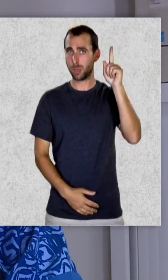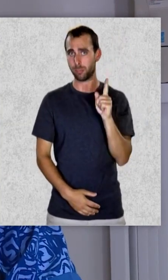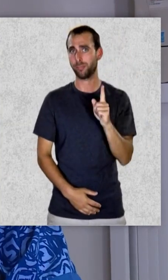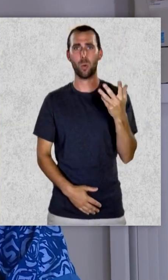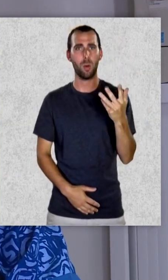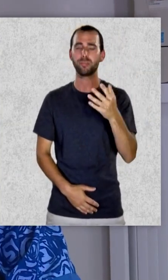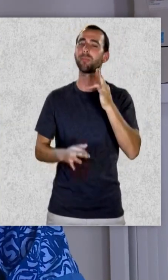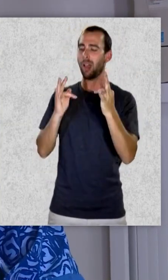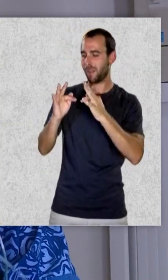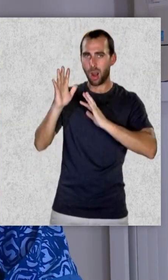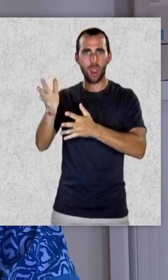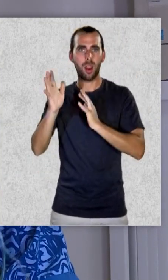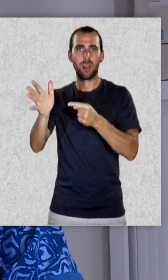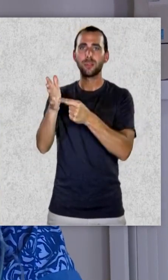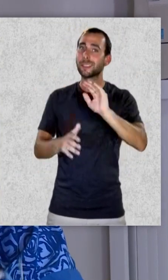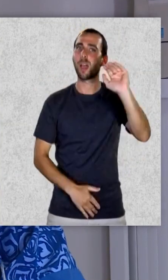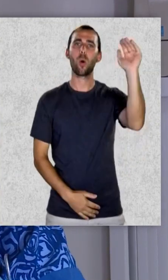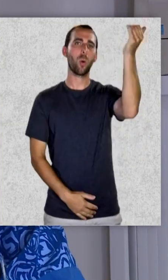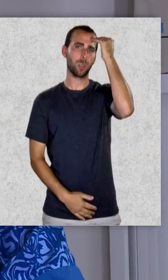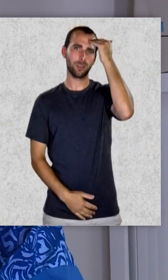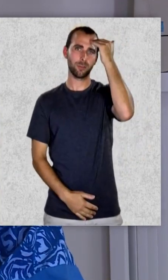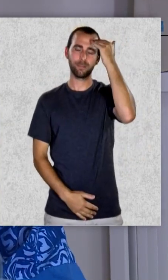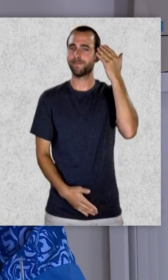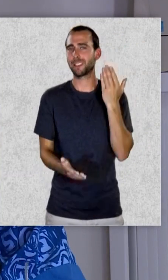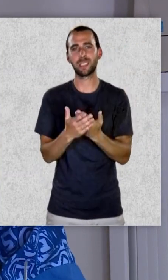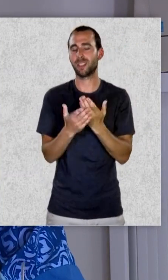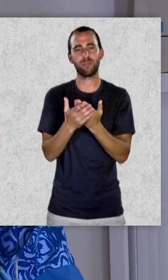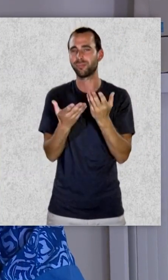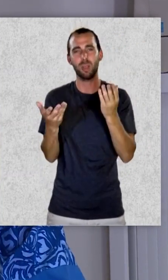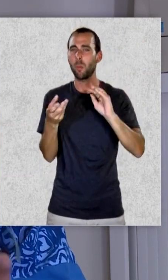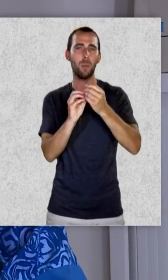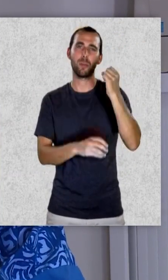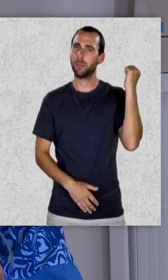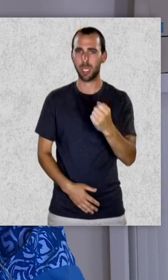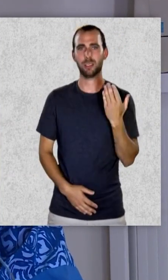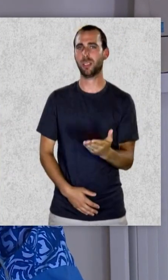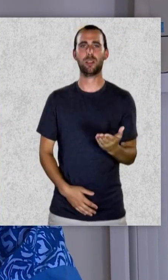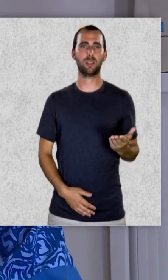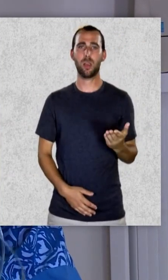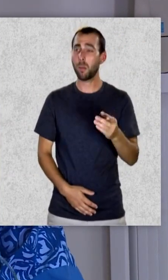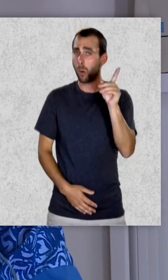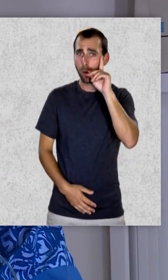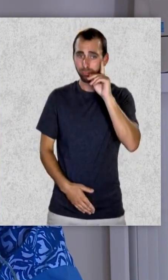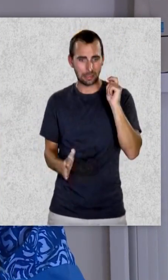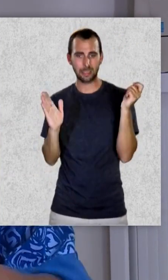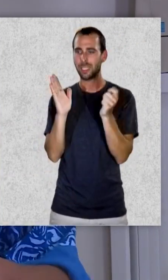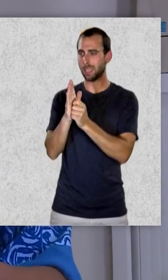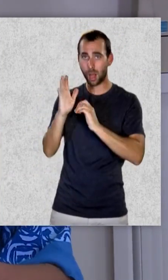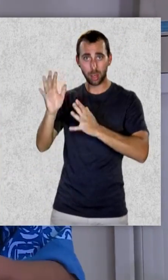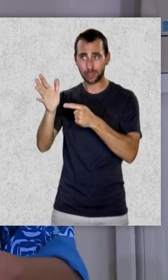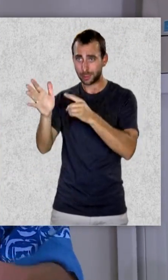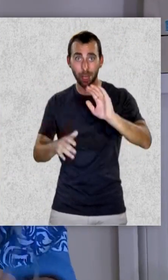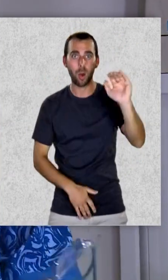la reconnaissance de la langue des signes. C'est ça la principale difficulté. Parce qu'une fois que ça se sera reconnu,